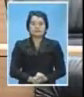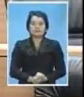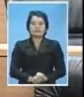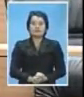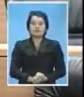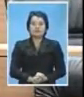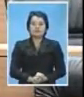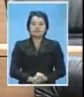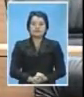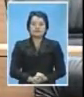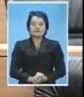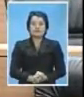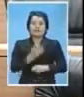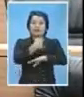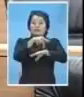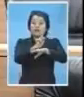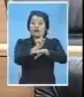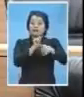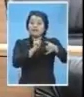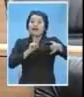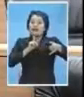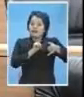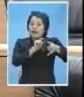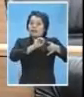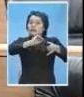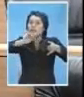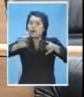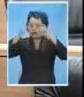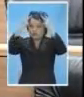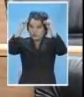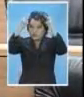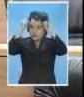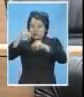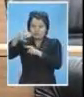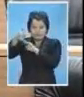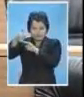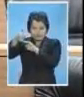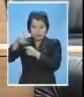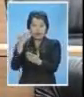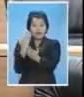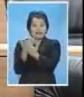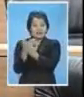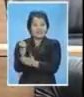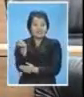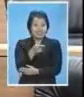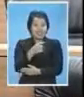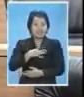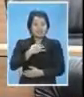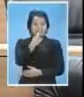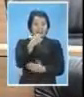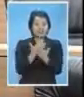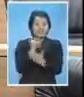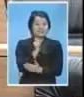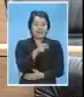ถามไปถึงท่านประธานผ่านไปถึงท่านนายกรัฐมนตรีถ้าท่านจ่ายเงินให้กับคนเสื้อแดง10ล้